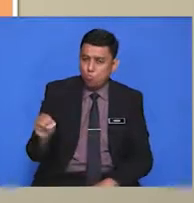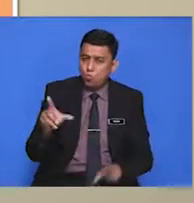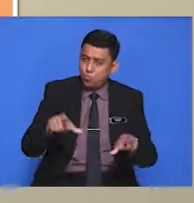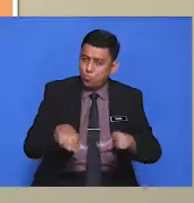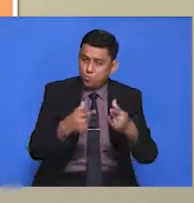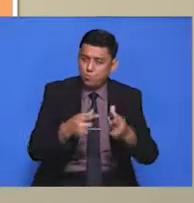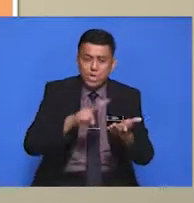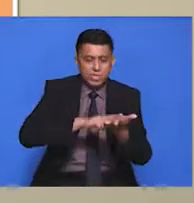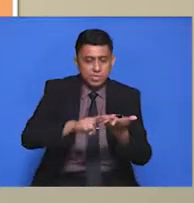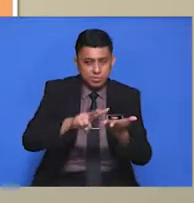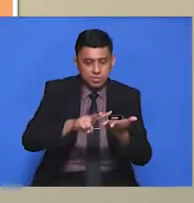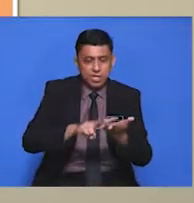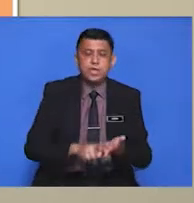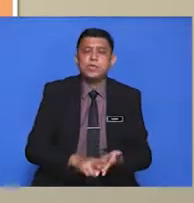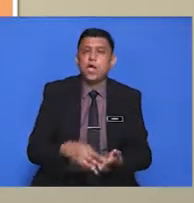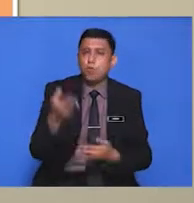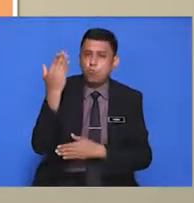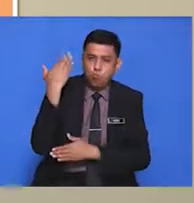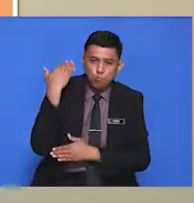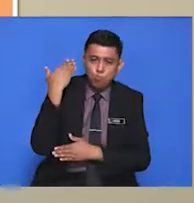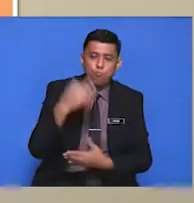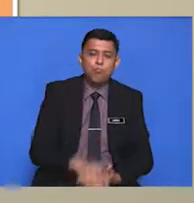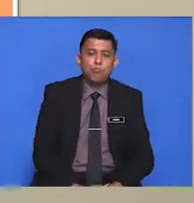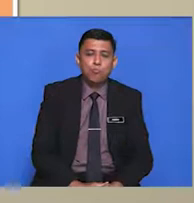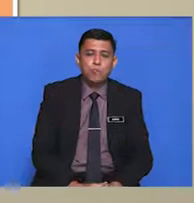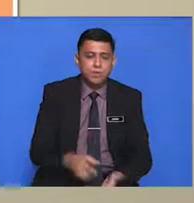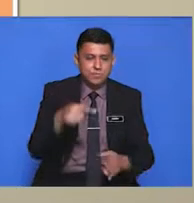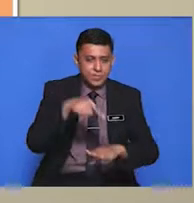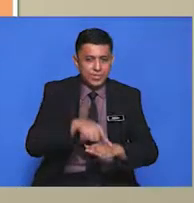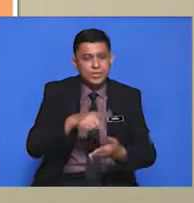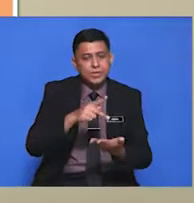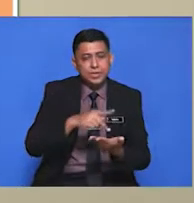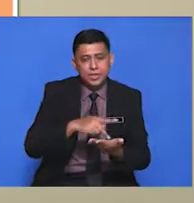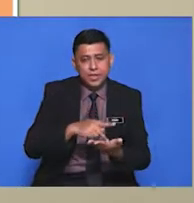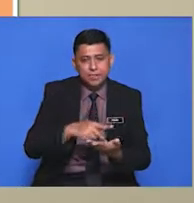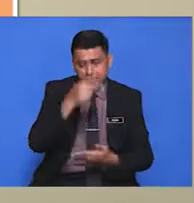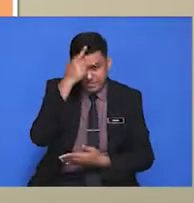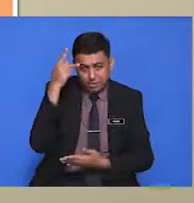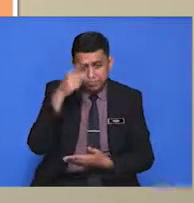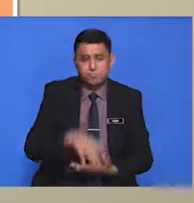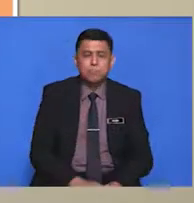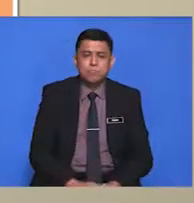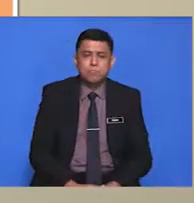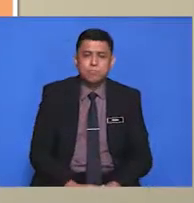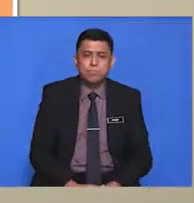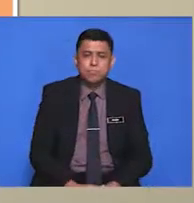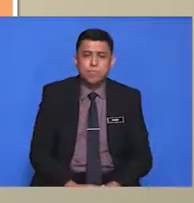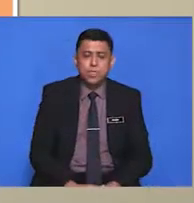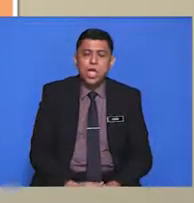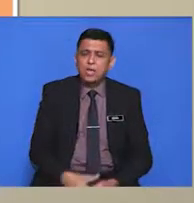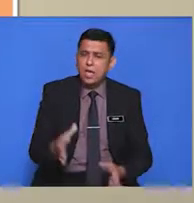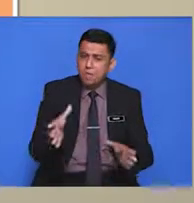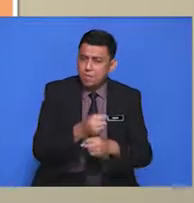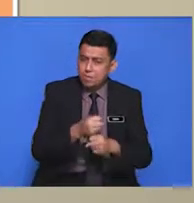melakukan pembacaan terlebih dahulu. Ini kerana murid-murid akan dapat memahami jalan